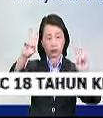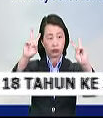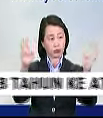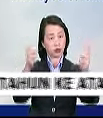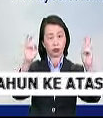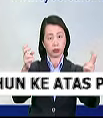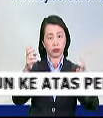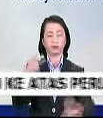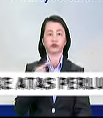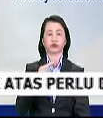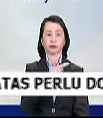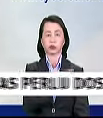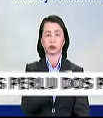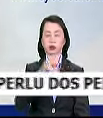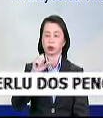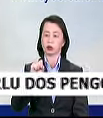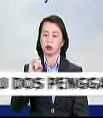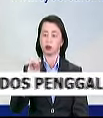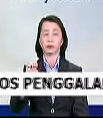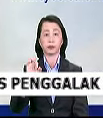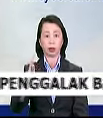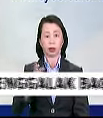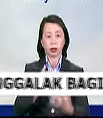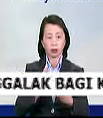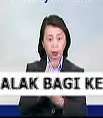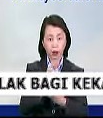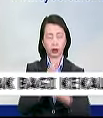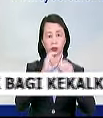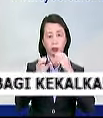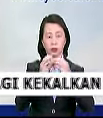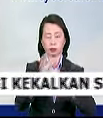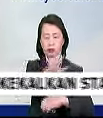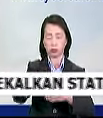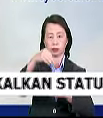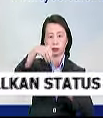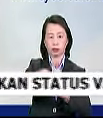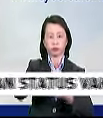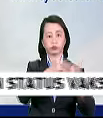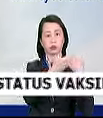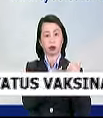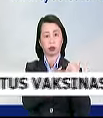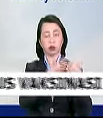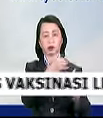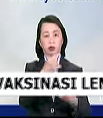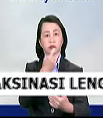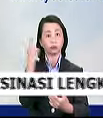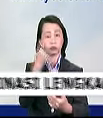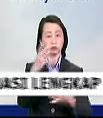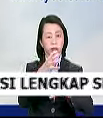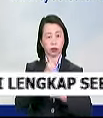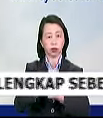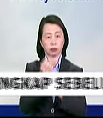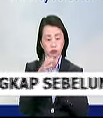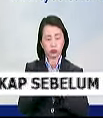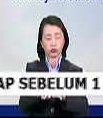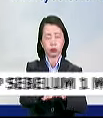menghayati tema sambutan iaitu Kita Cyber melalui komunikasi inklusif. Tanggungjawab dan